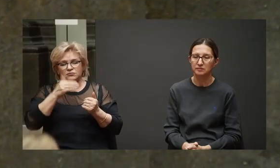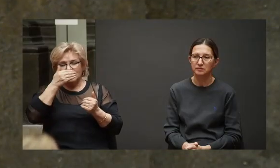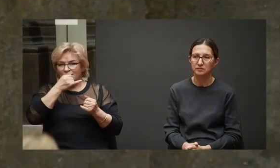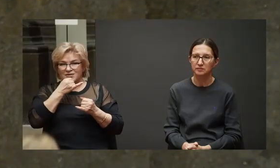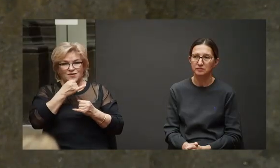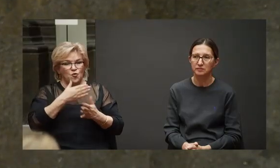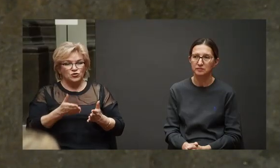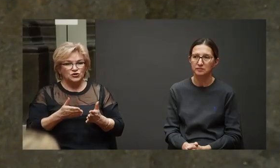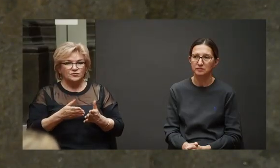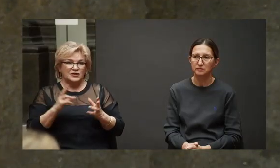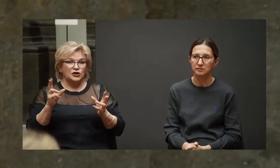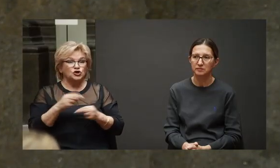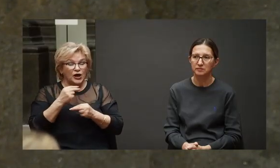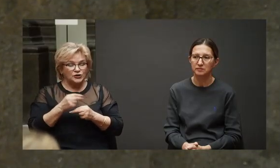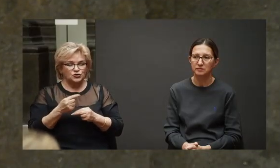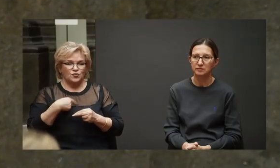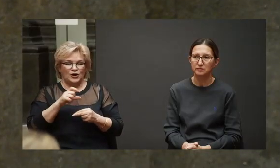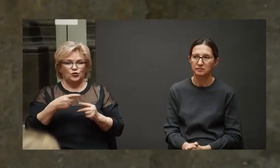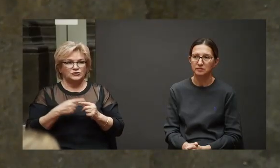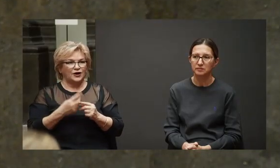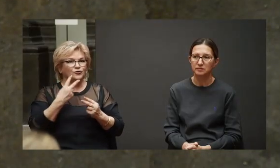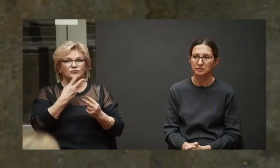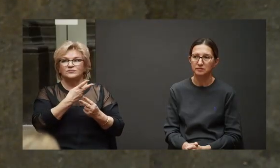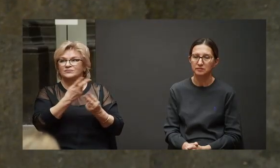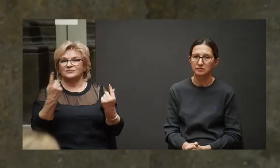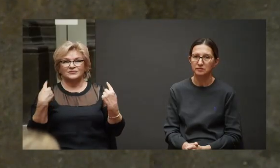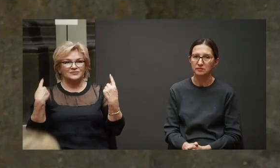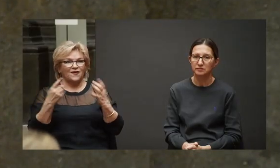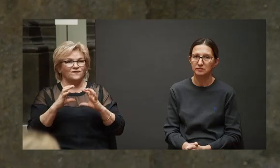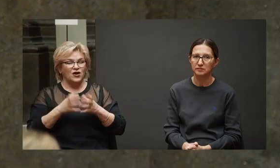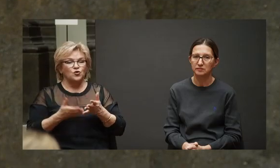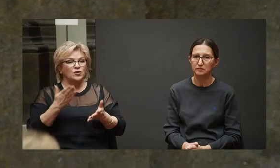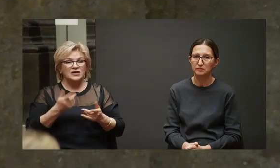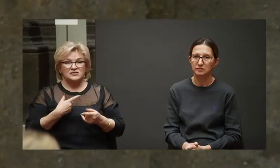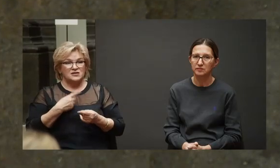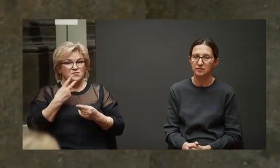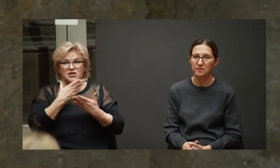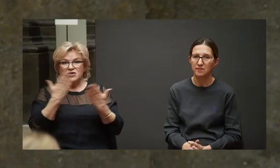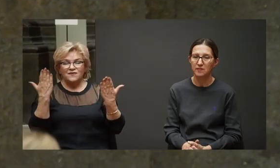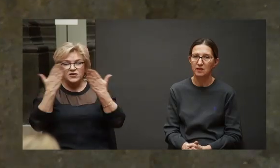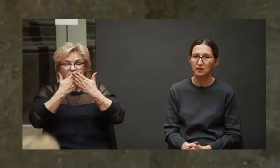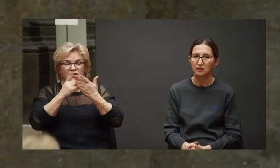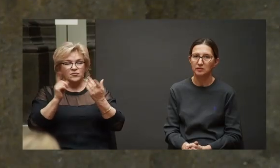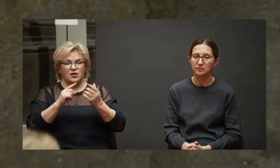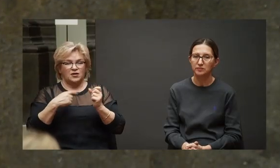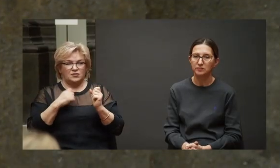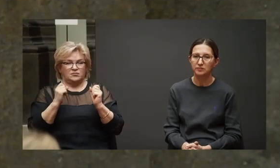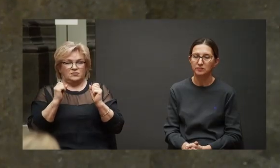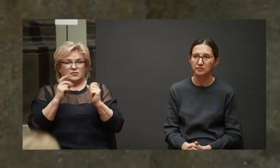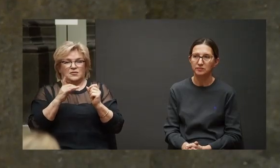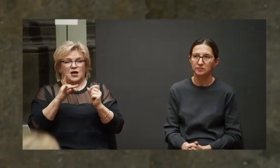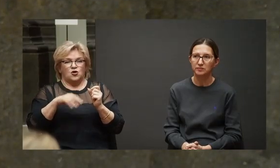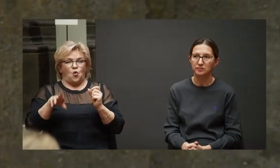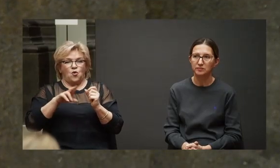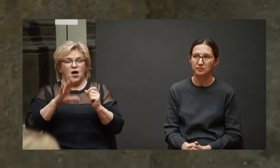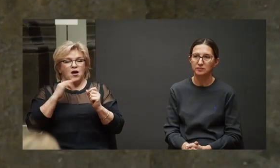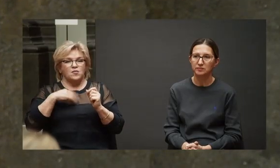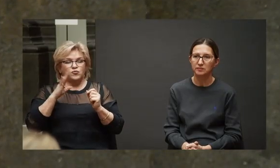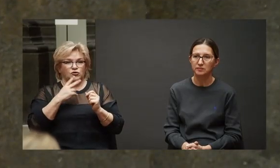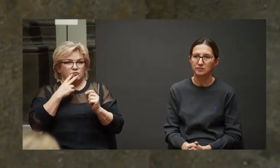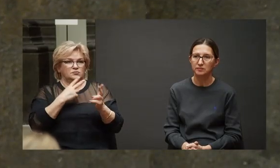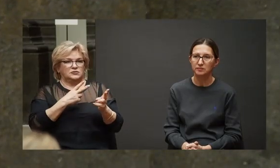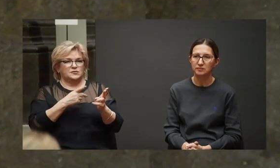мы люди, как бы, которые видят мир вокруг себя. Да. Если мы не видим то, что построил мисс Ван дер Рой, мы будем смотреть